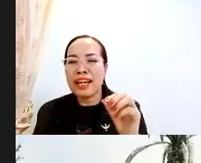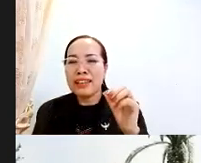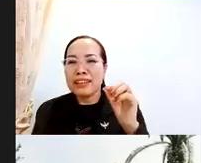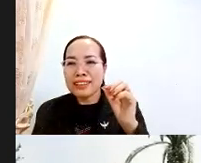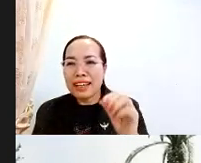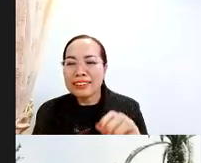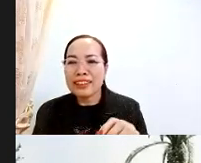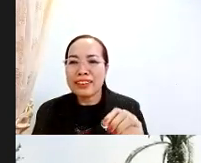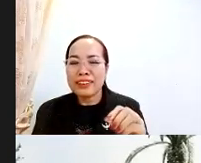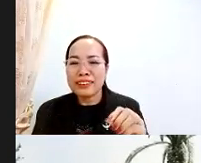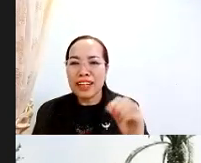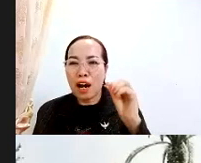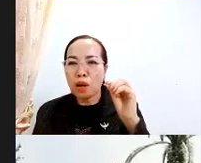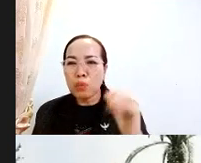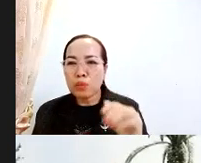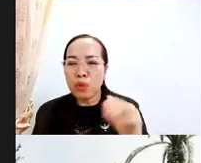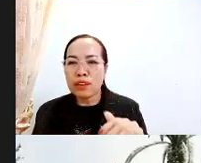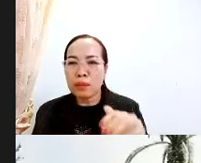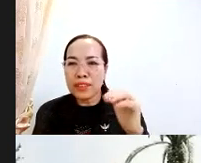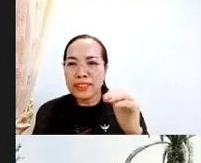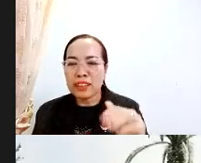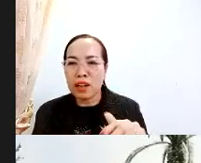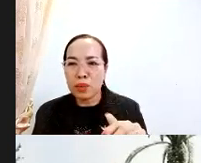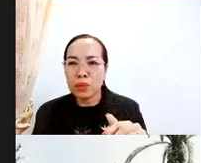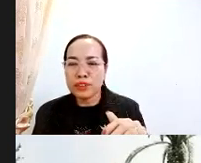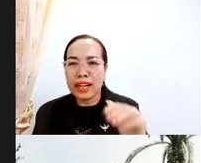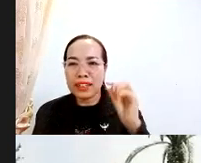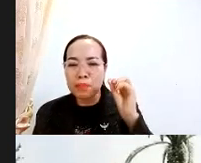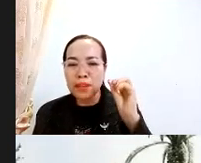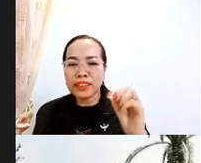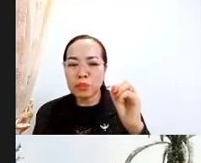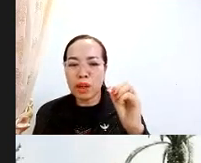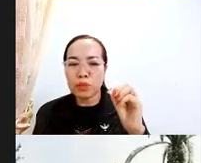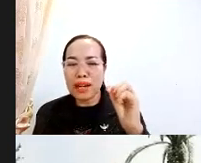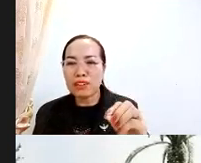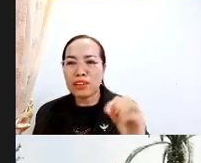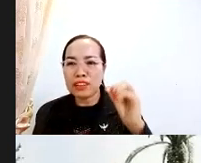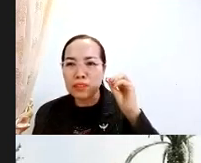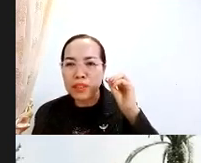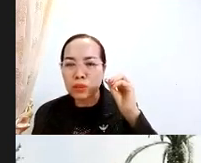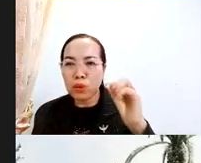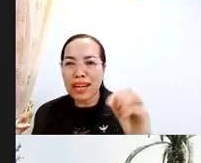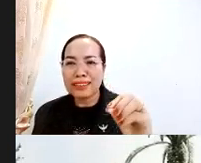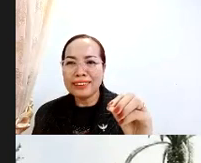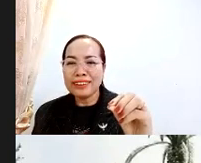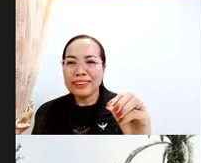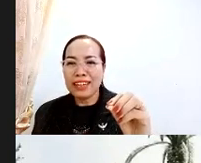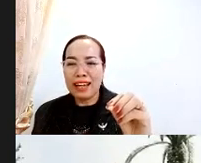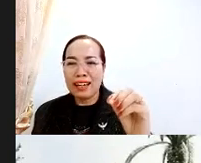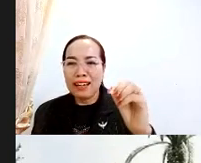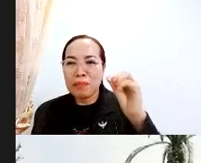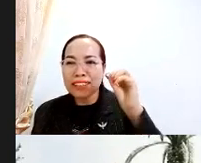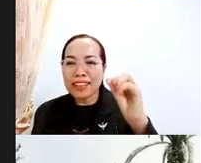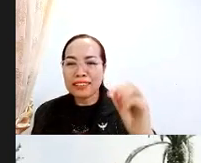ca tăng chất chả ở mút muôn đồng bay chi cầm nọc nục chả đồng bay chi cầm nọc nục ban to từ dương miên cô đại